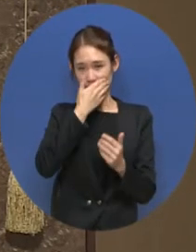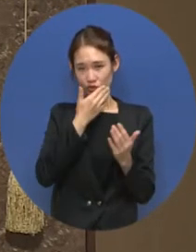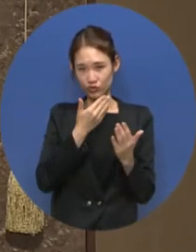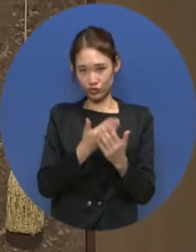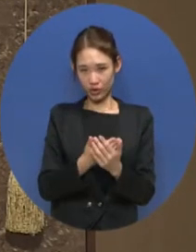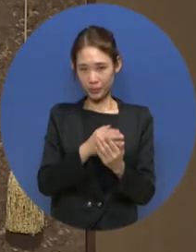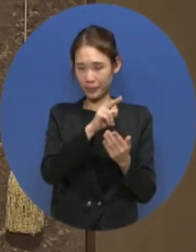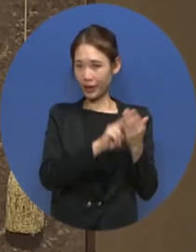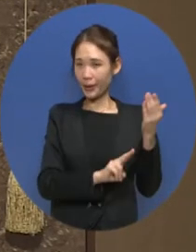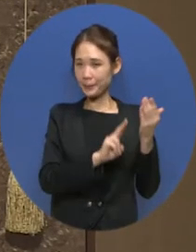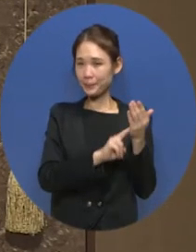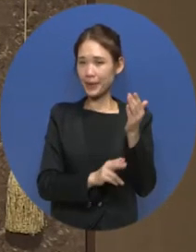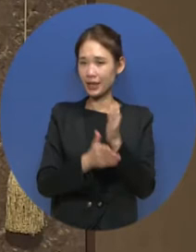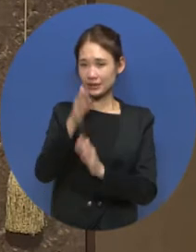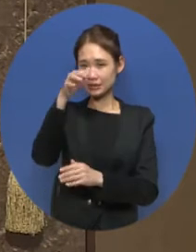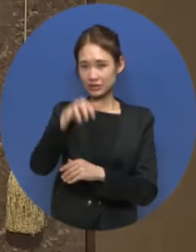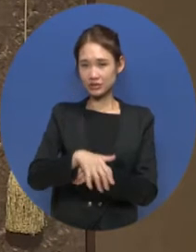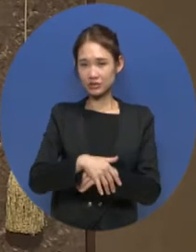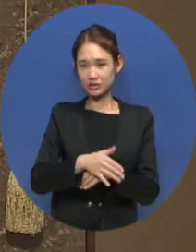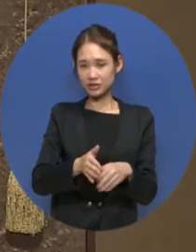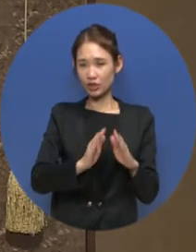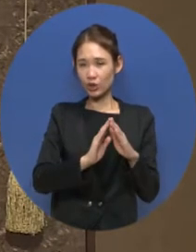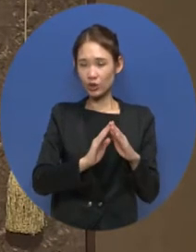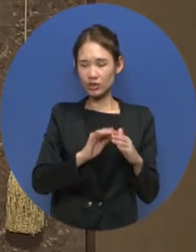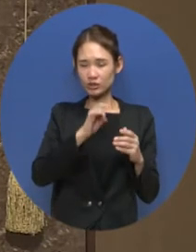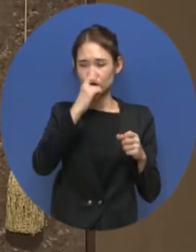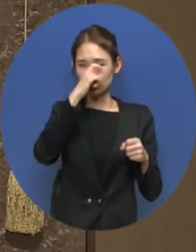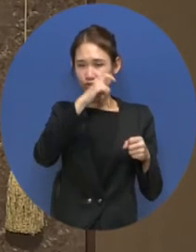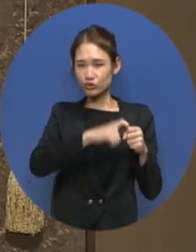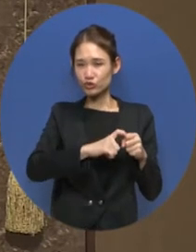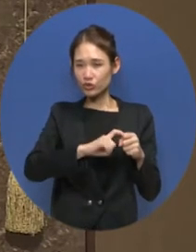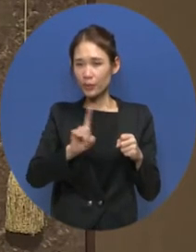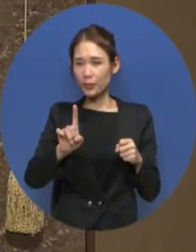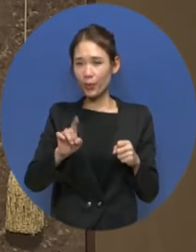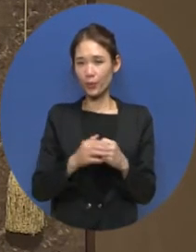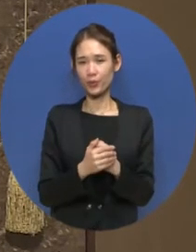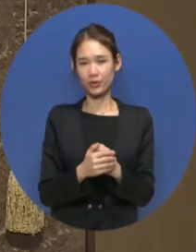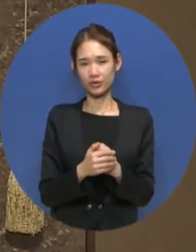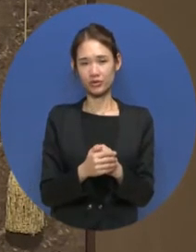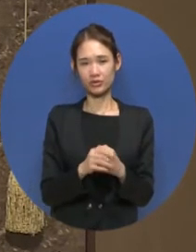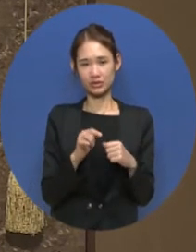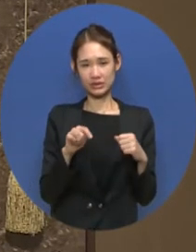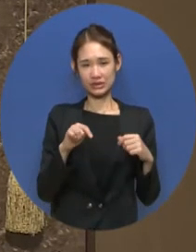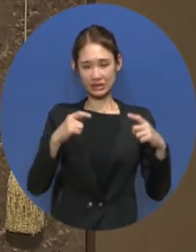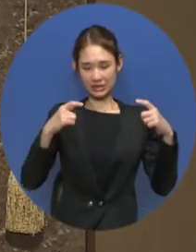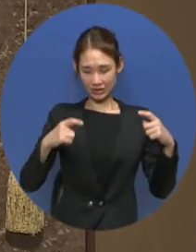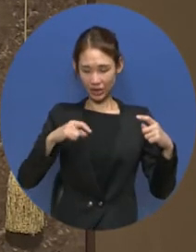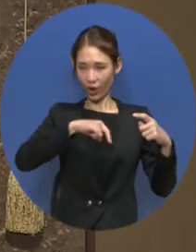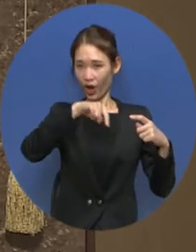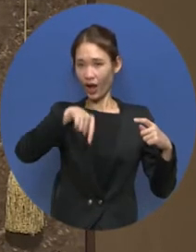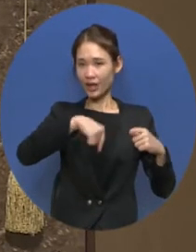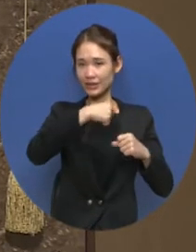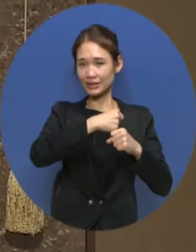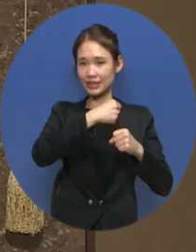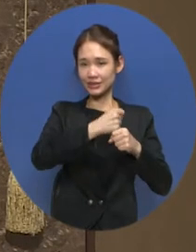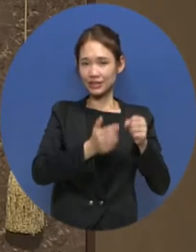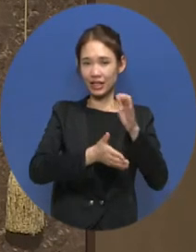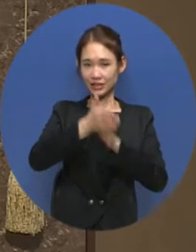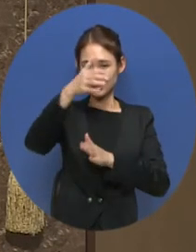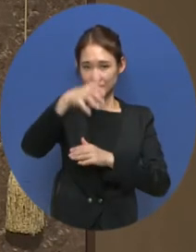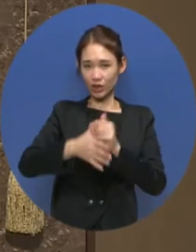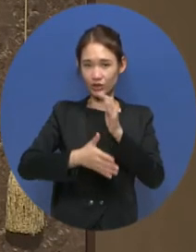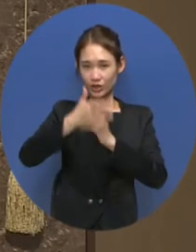중요한 것은 판매 시설들이 설치된 그 궁극적인 목적은 네. 그 지역의 생산시설에서나